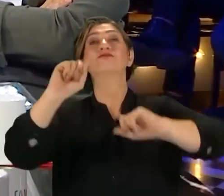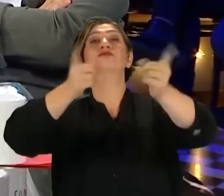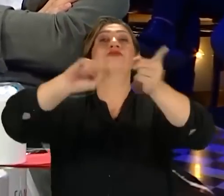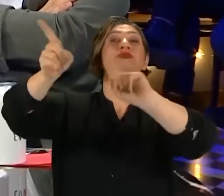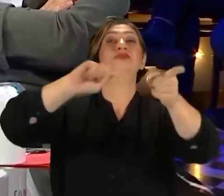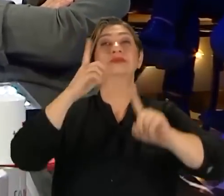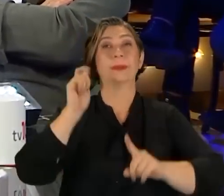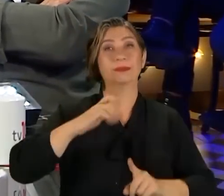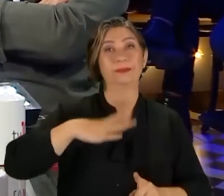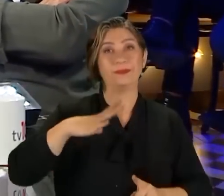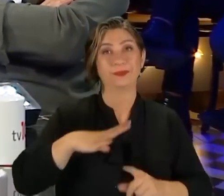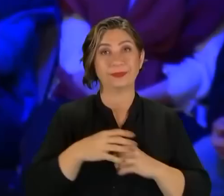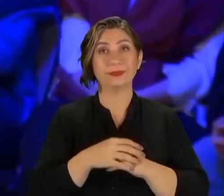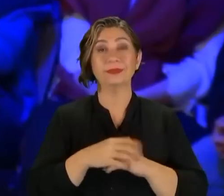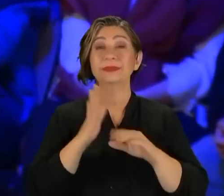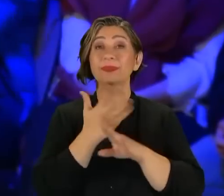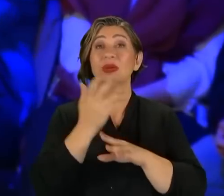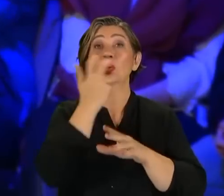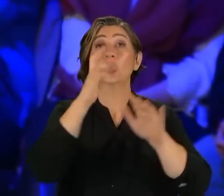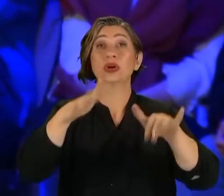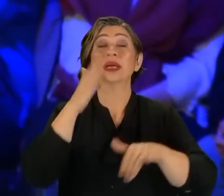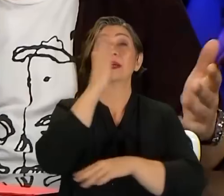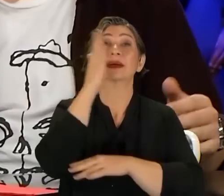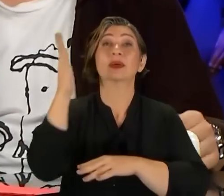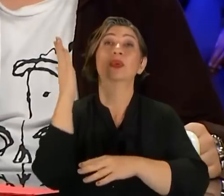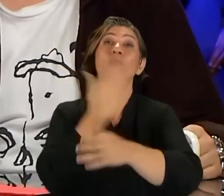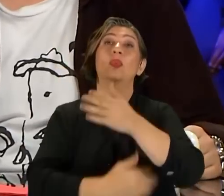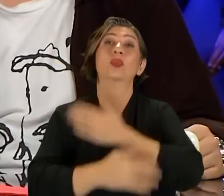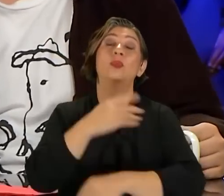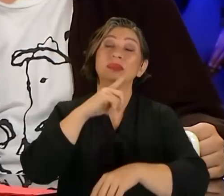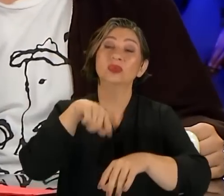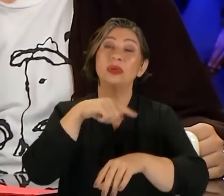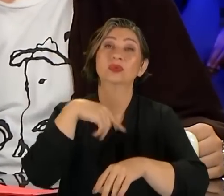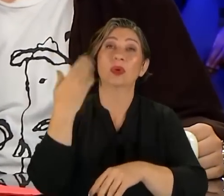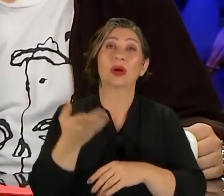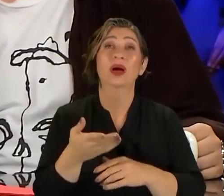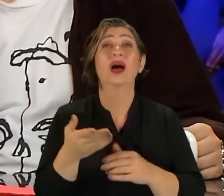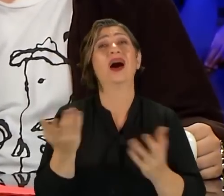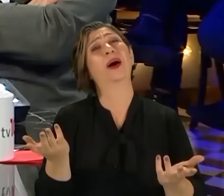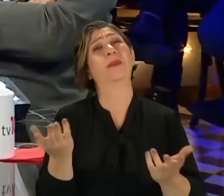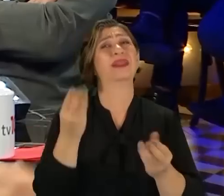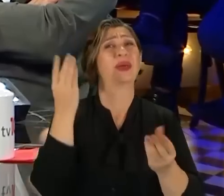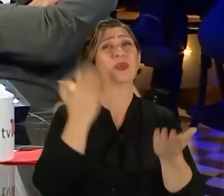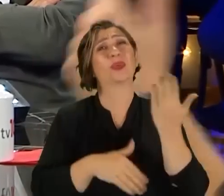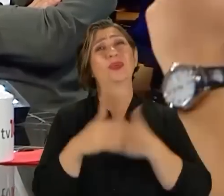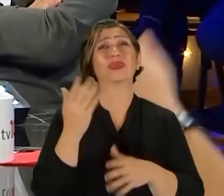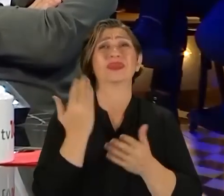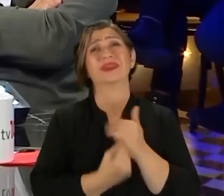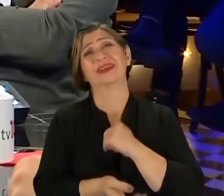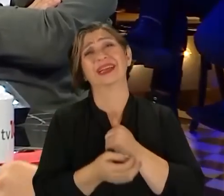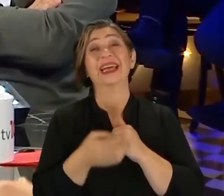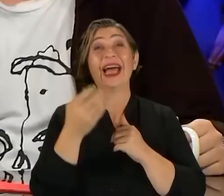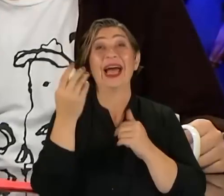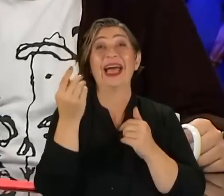kişi olmak isterim. Yani çünkü konser verip sürekli gezmek yoran bir şey bir süre sonra insanı. Ama ne yoruldun. Ama şey